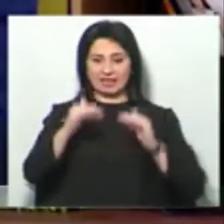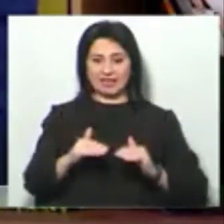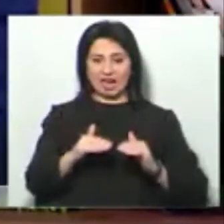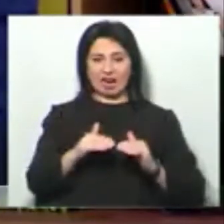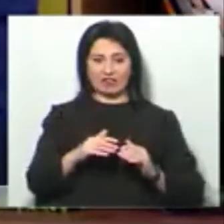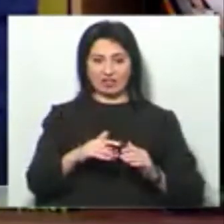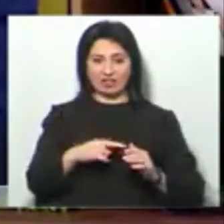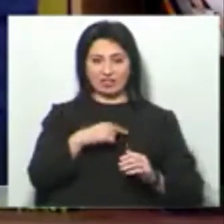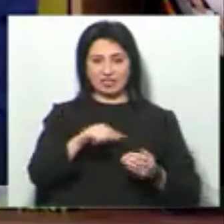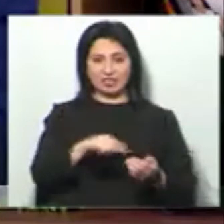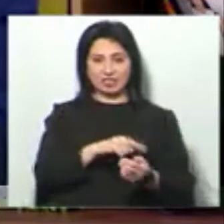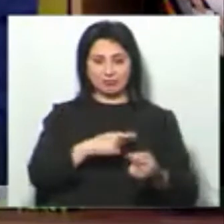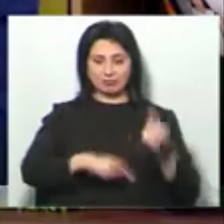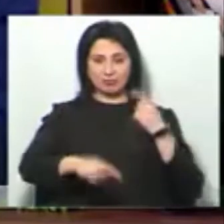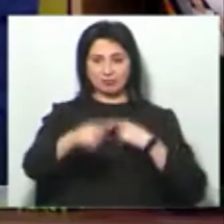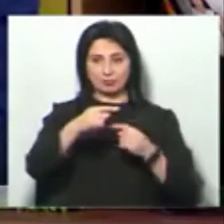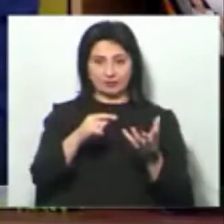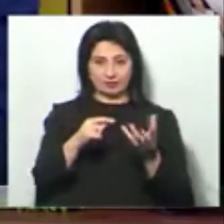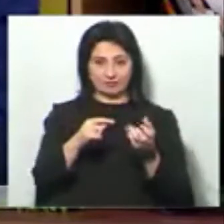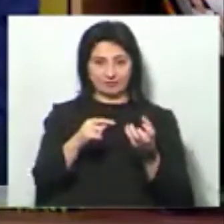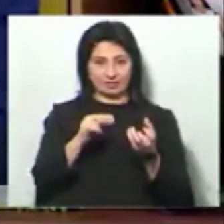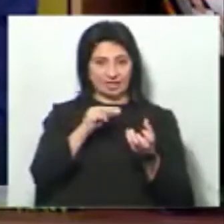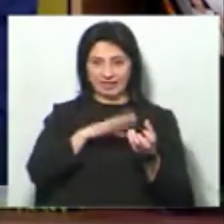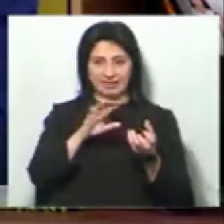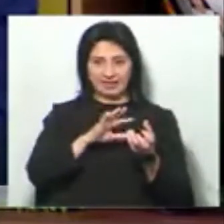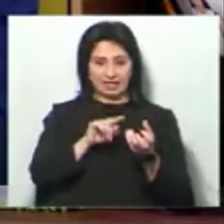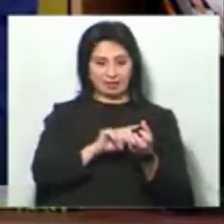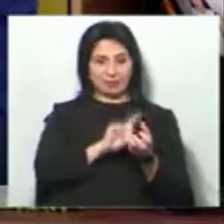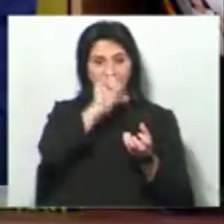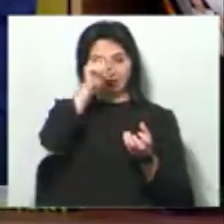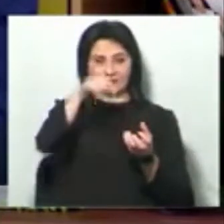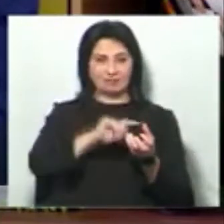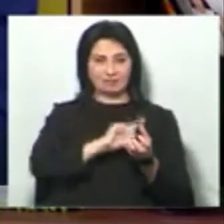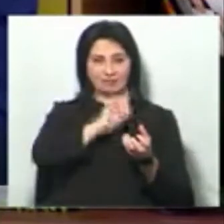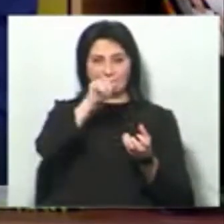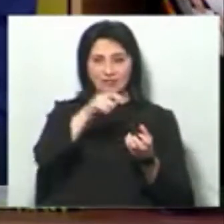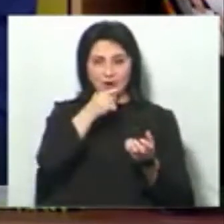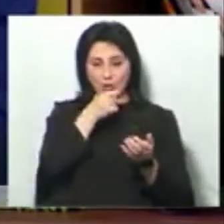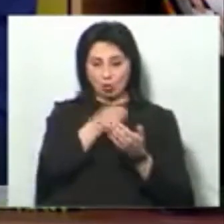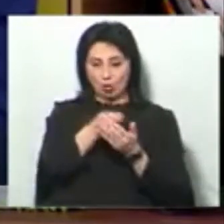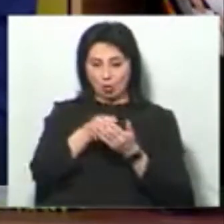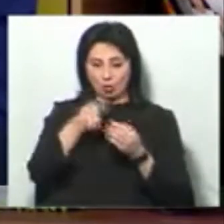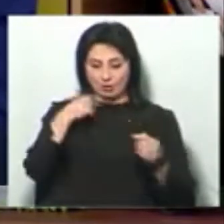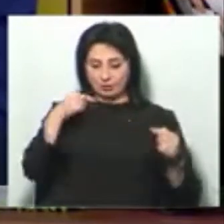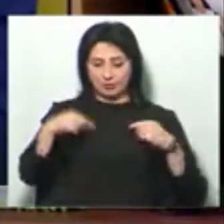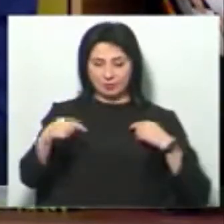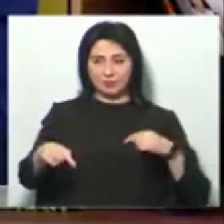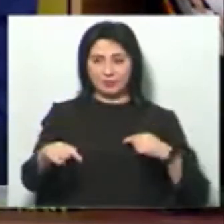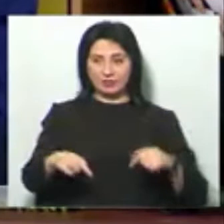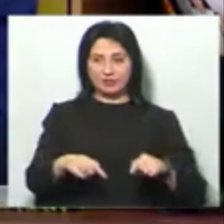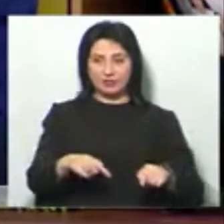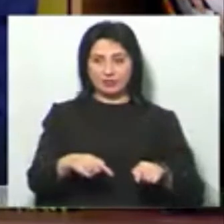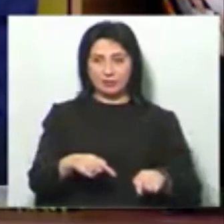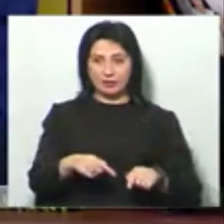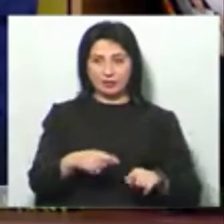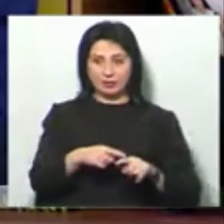გულის უკმარისობით უჭირს შეკუმშვა, ვერ ხდება სათანადოდ გადასროლა პაციენტების იმ ნაწილს, რომელსაც აღენიშნება შეგუბებით გულის